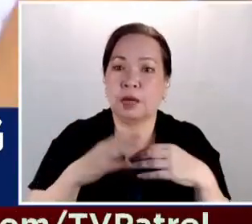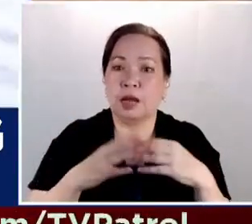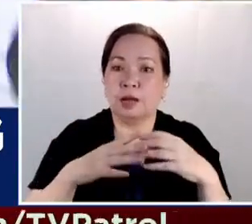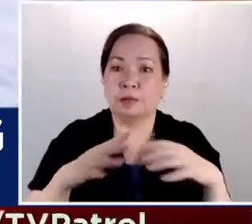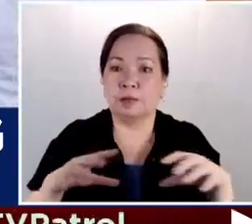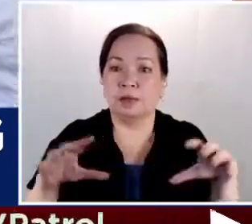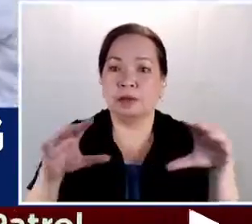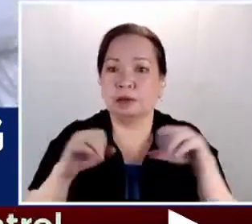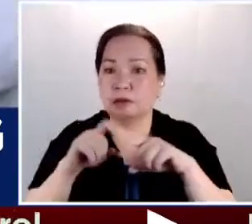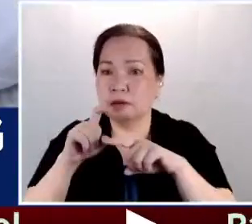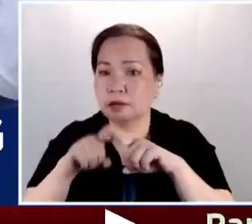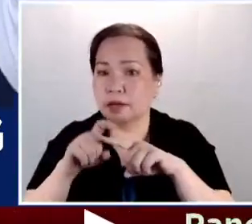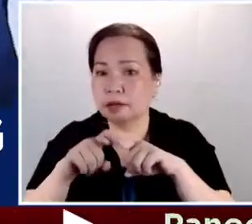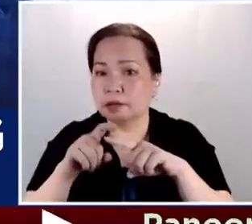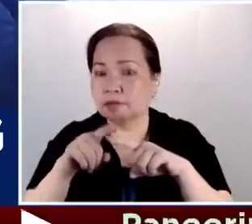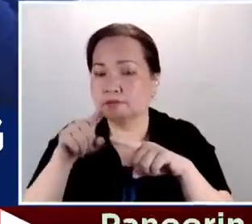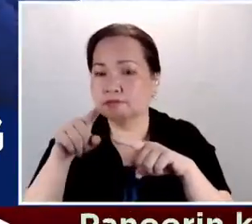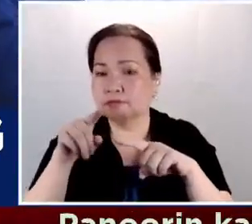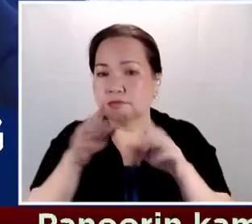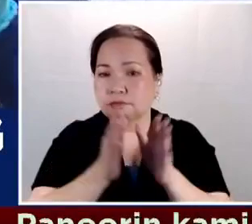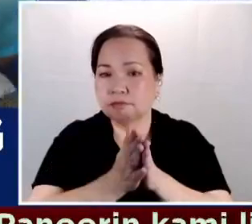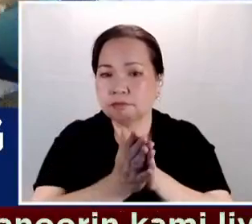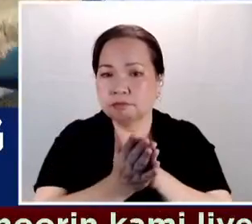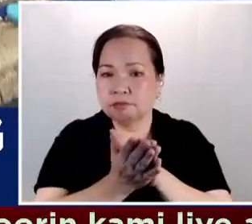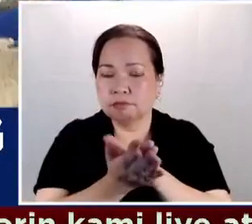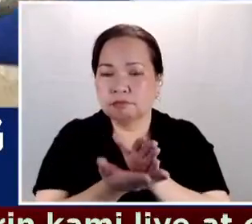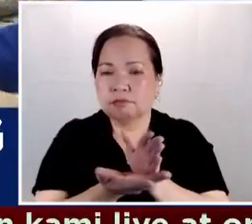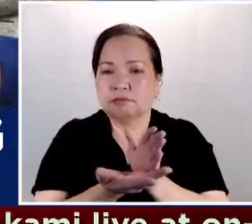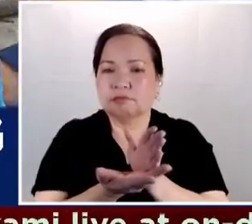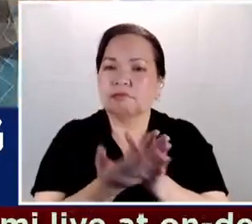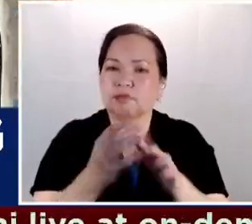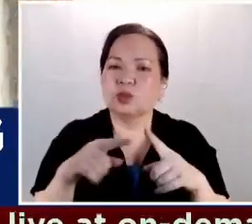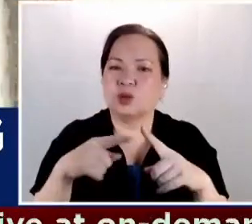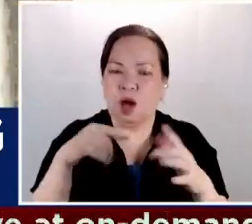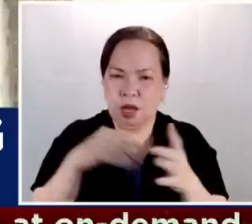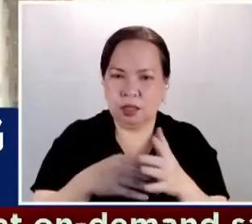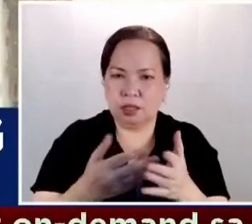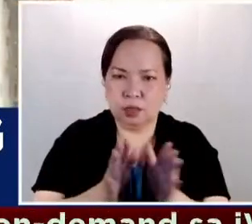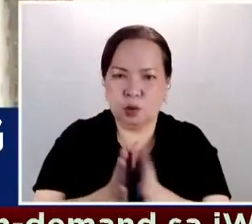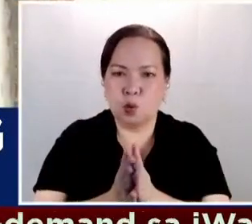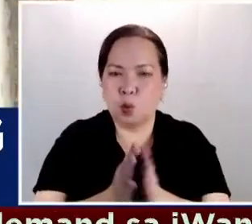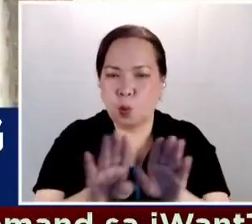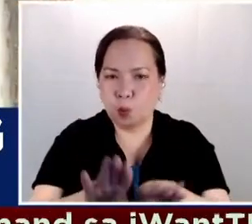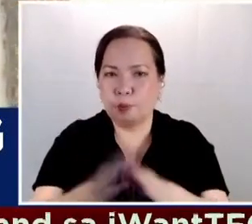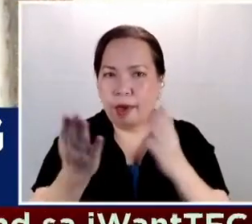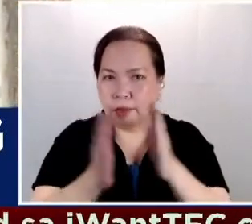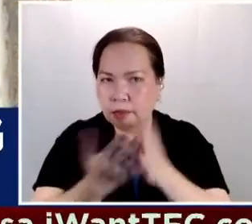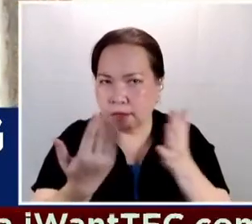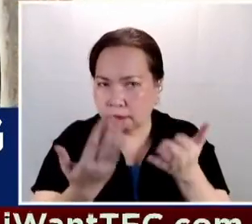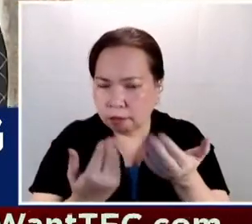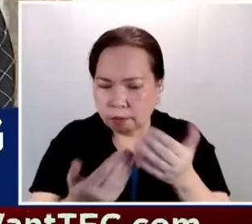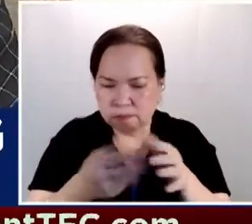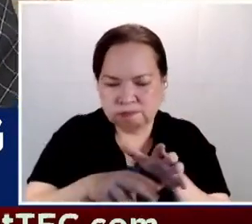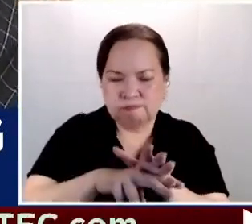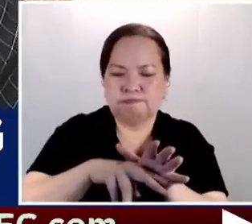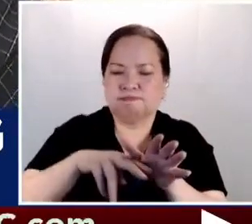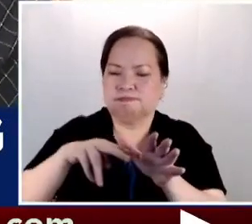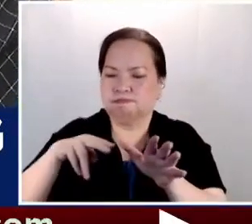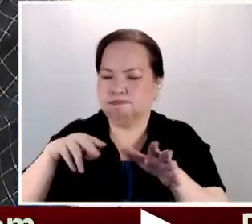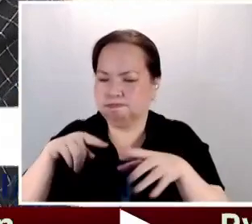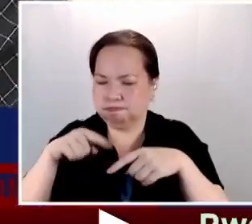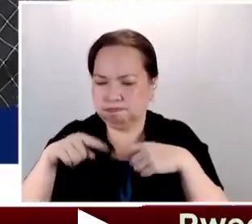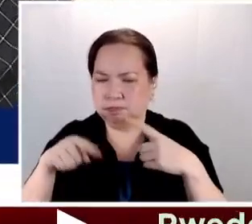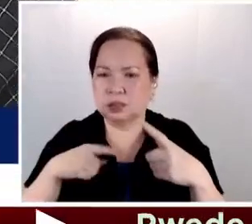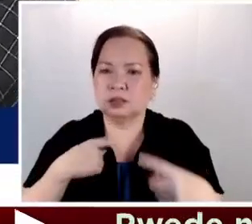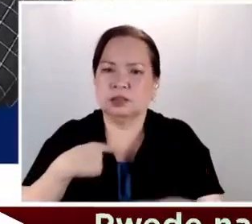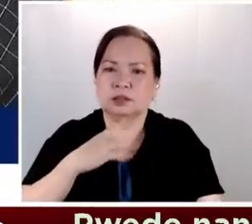Micho, hinukay ang kanyang labi sa tulong ng program paghilot. Hindi ko mapigil din yung aking emosyon. Makita yung aking mahal sa